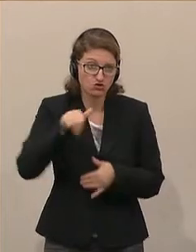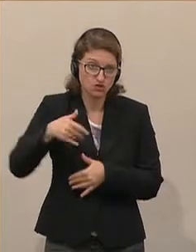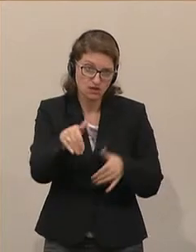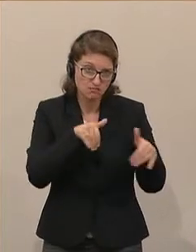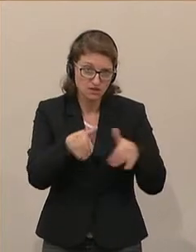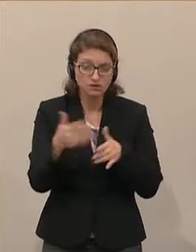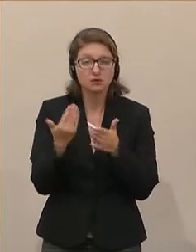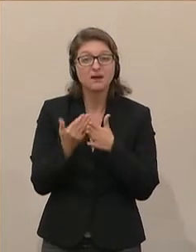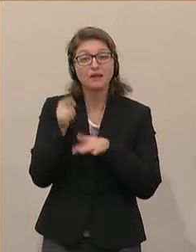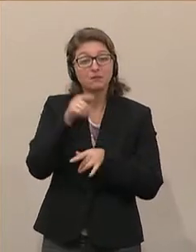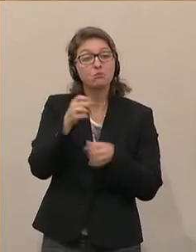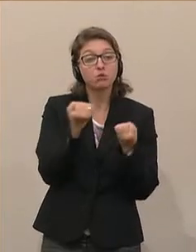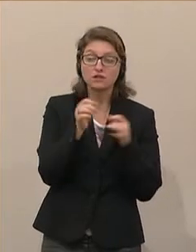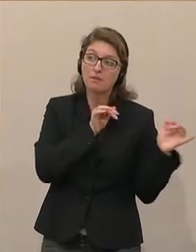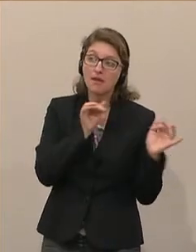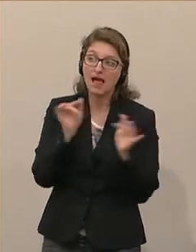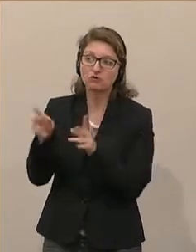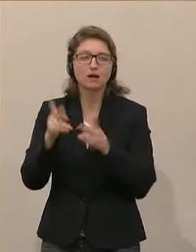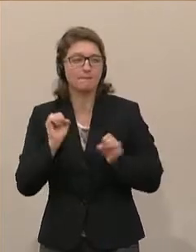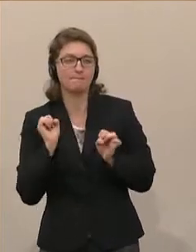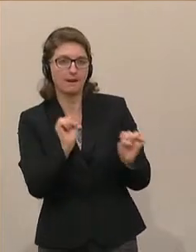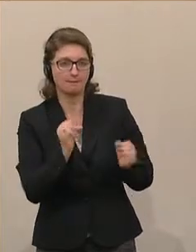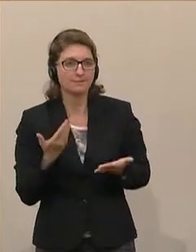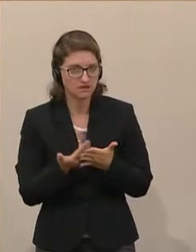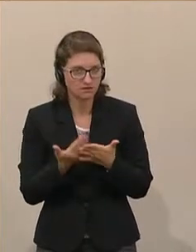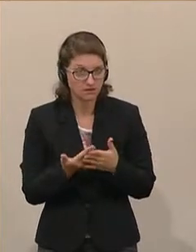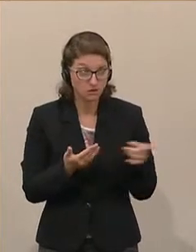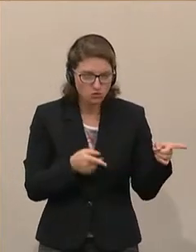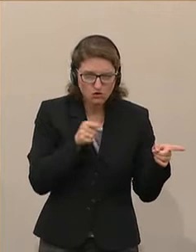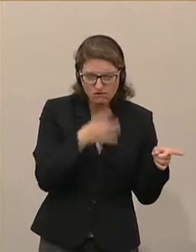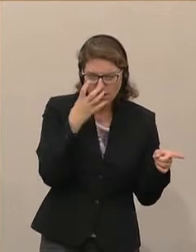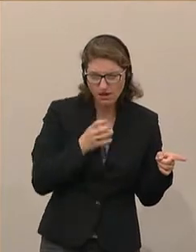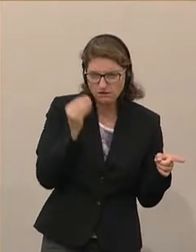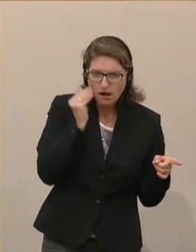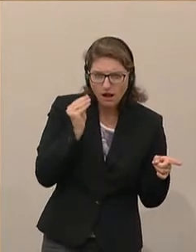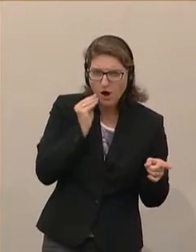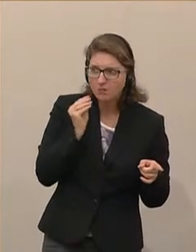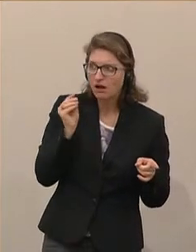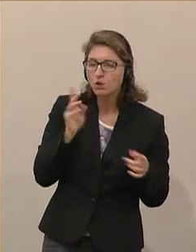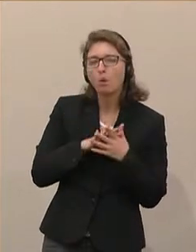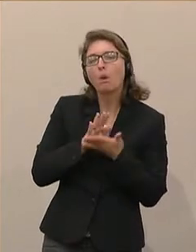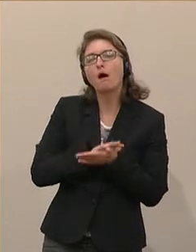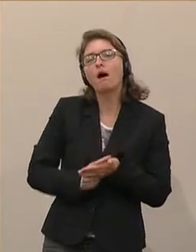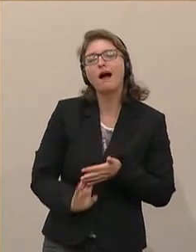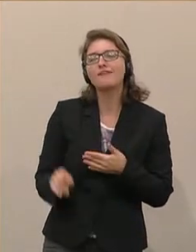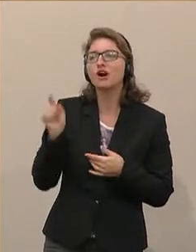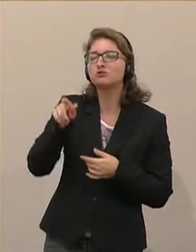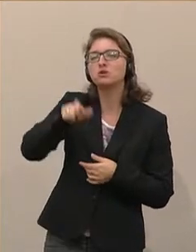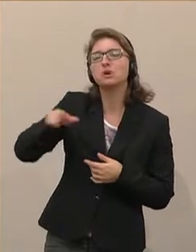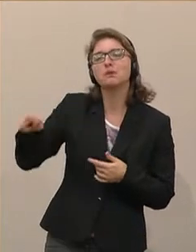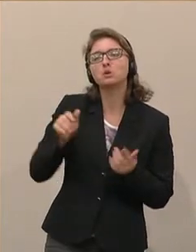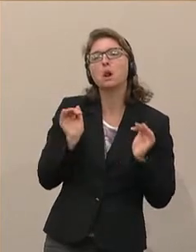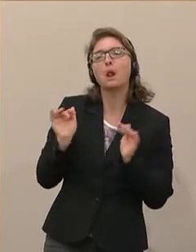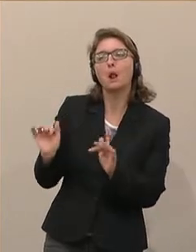um jegliche politische Beeinflussung auszuschließen. Glauben Sie ernsthaft, dass es so leicht ist, diese